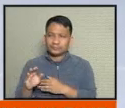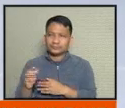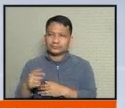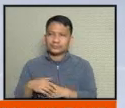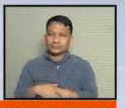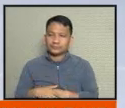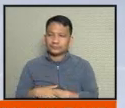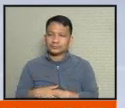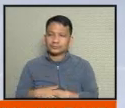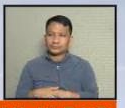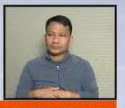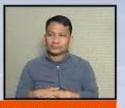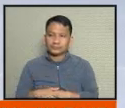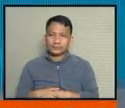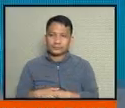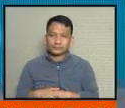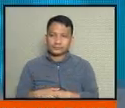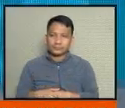Eh, nandiyan sa ano